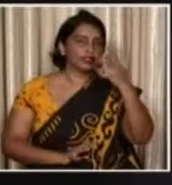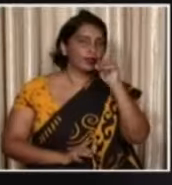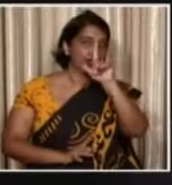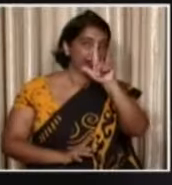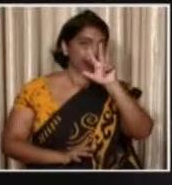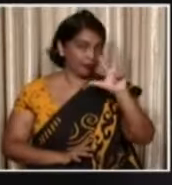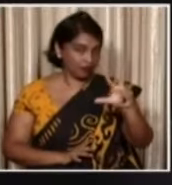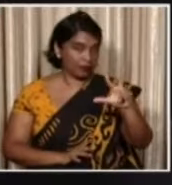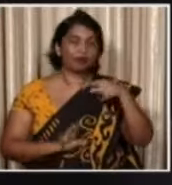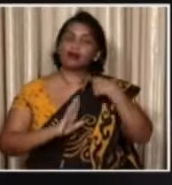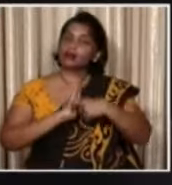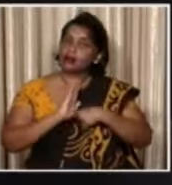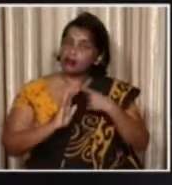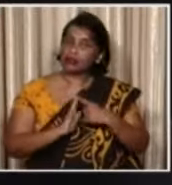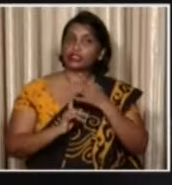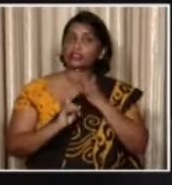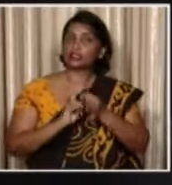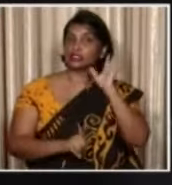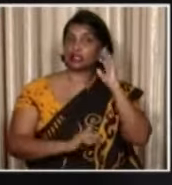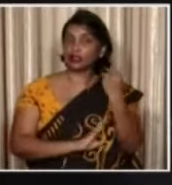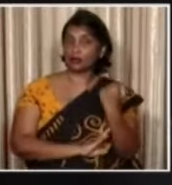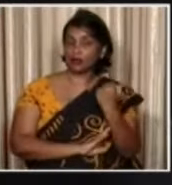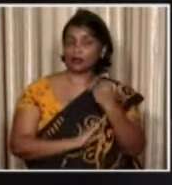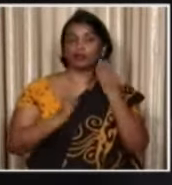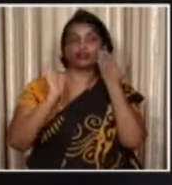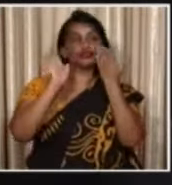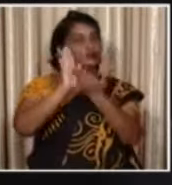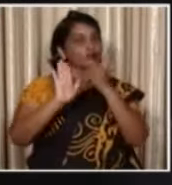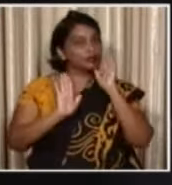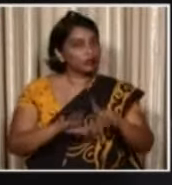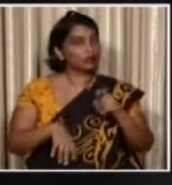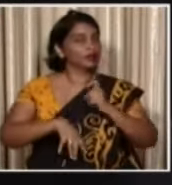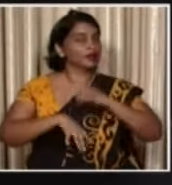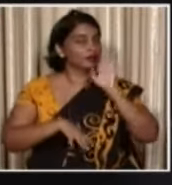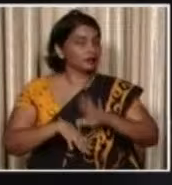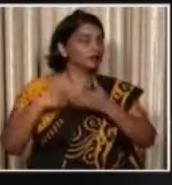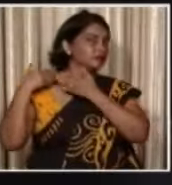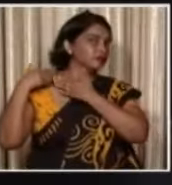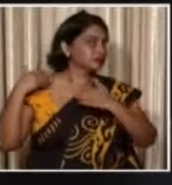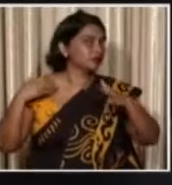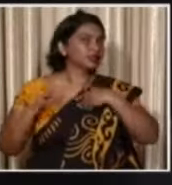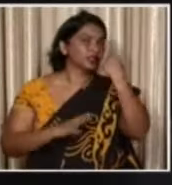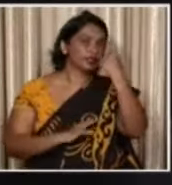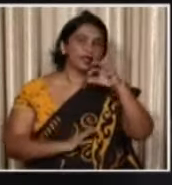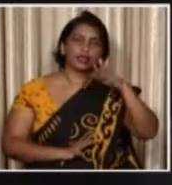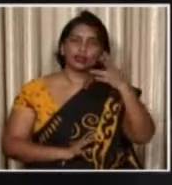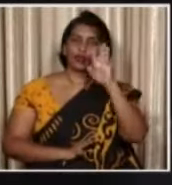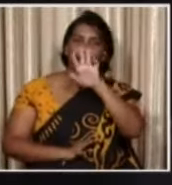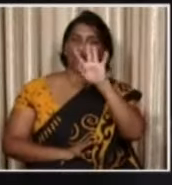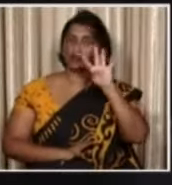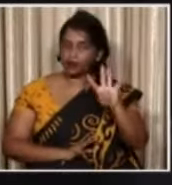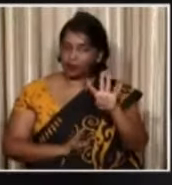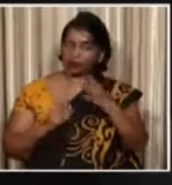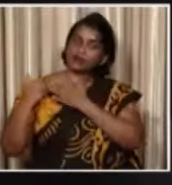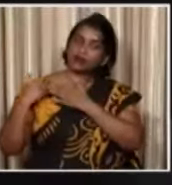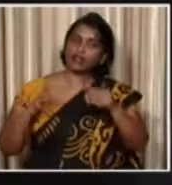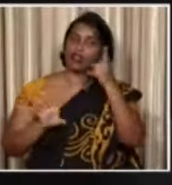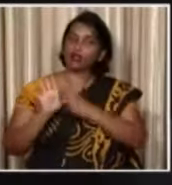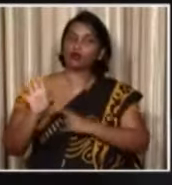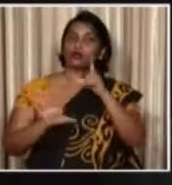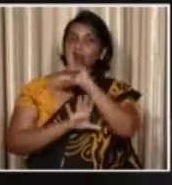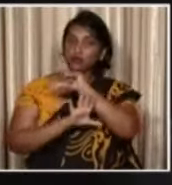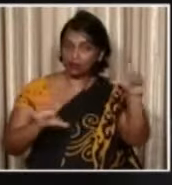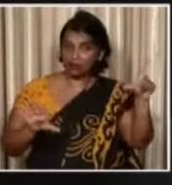Hatteate Merata Vidaka Janadi Pratikame Handuna Du Navastave Sita Egda Samasia Anu Hatara Dakwa Maududu